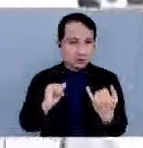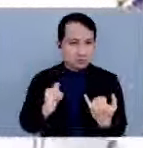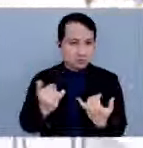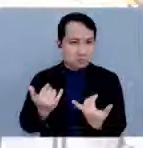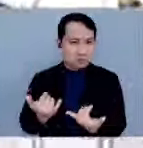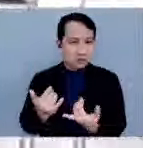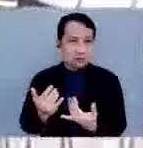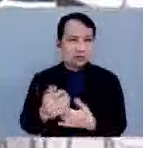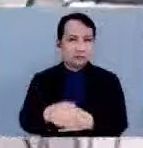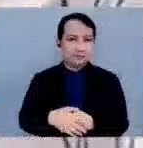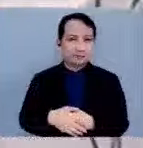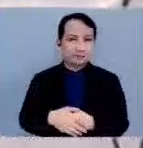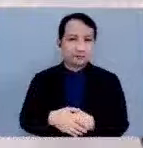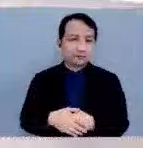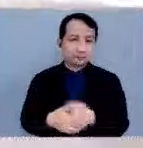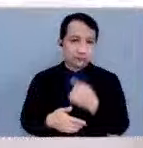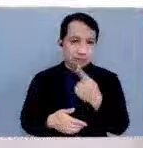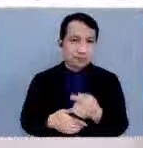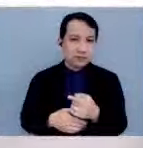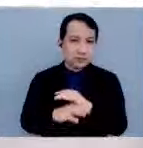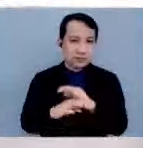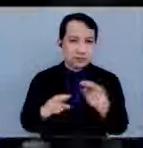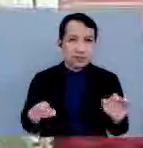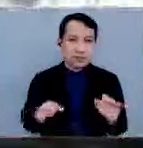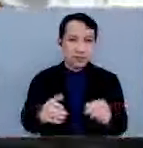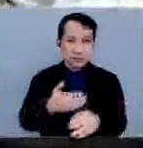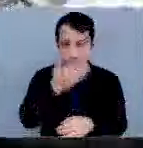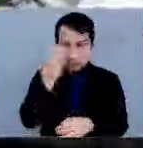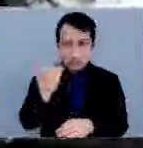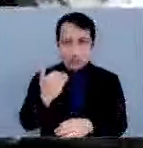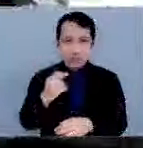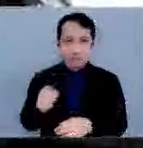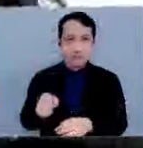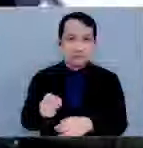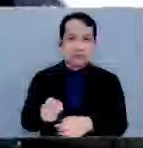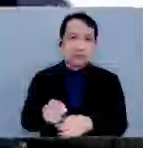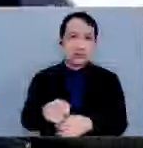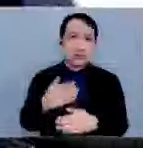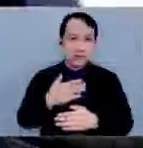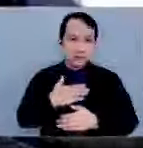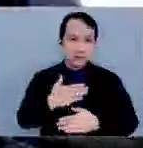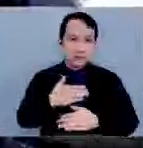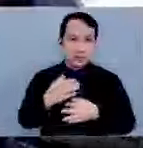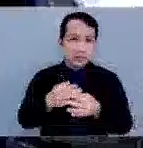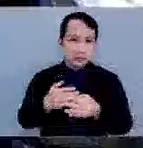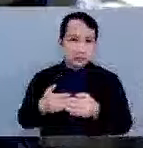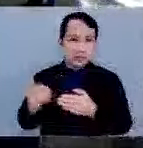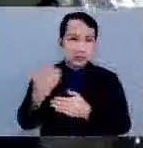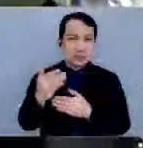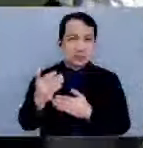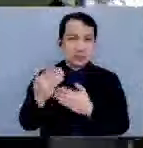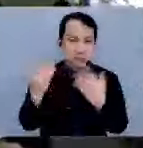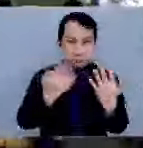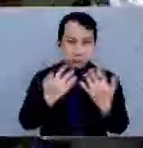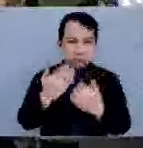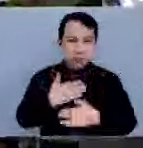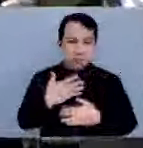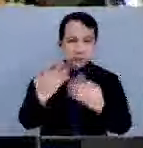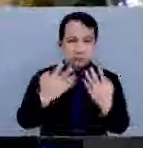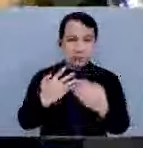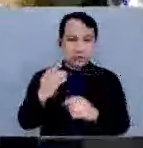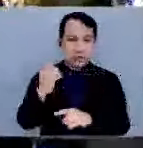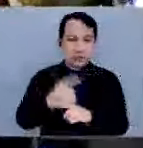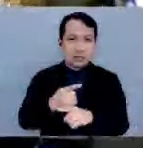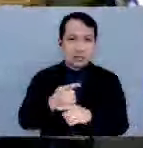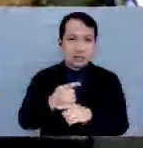Sa kabila nito, hindi pa rin naman nakalimot ang Pangulo. Binati na niya ng advance happy birthday si Duterte na magdiriwang ng